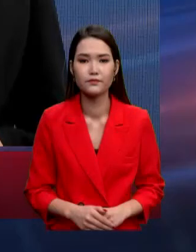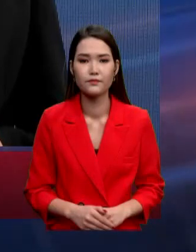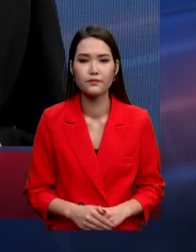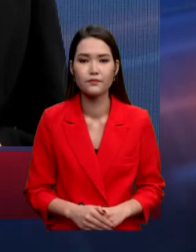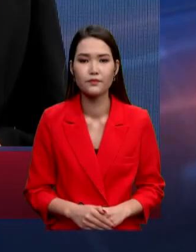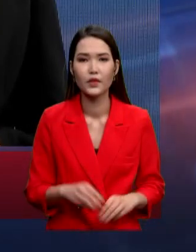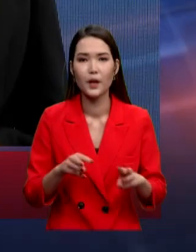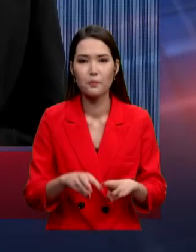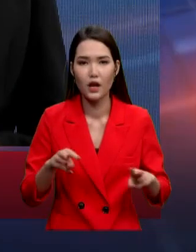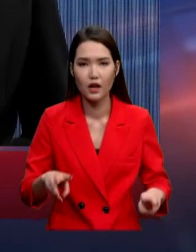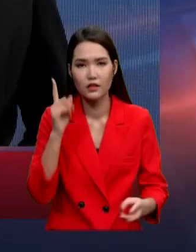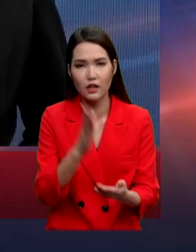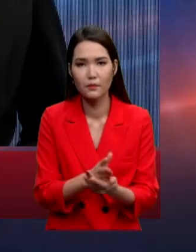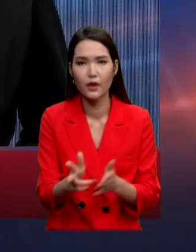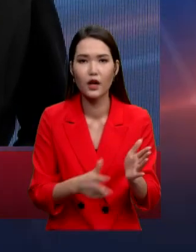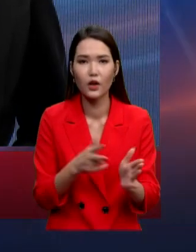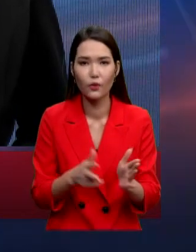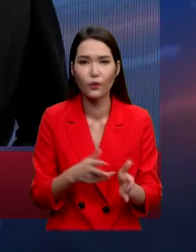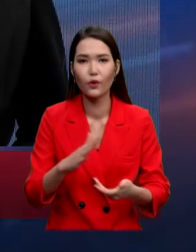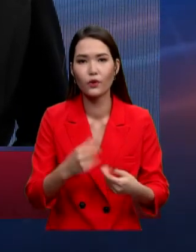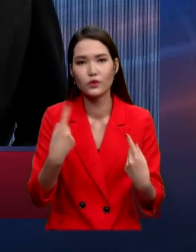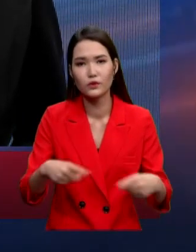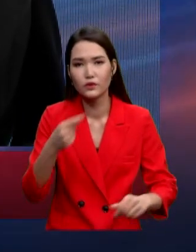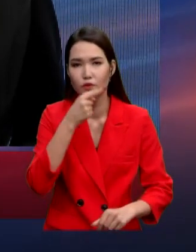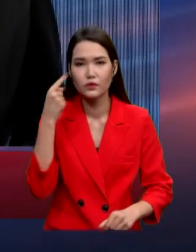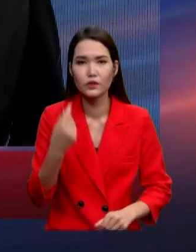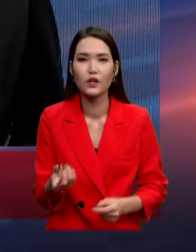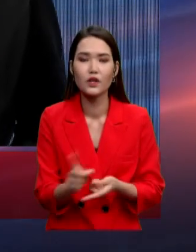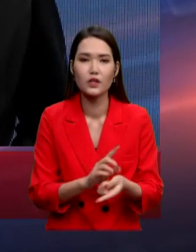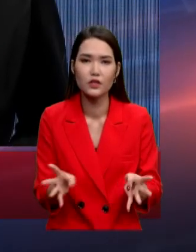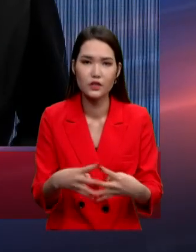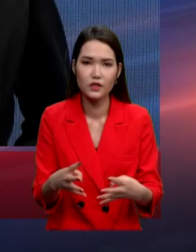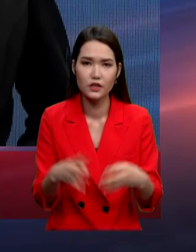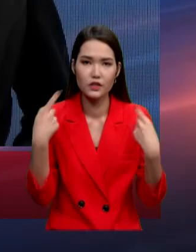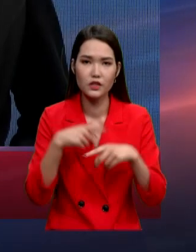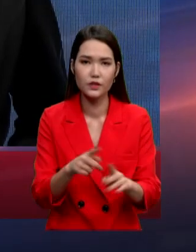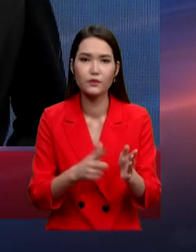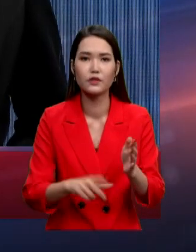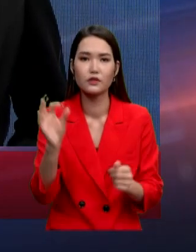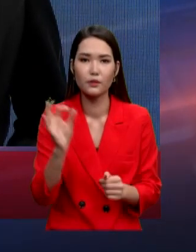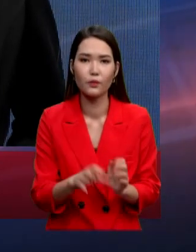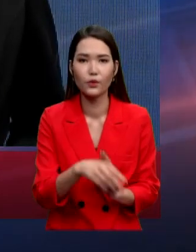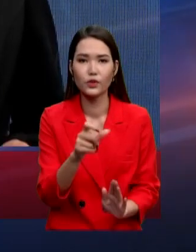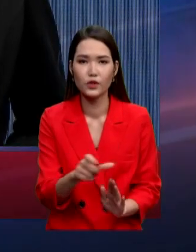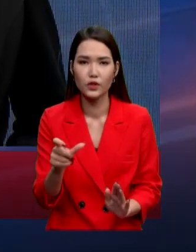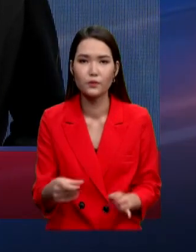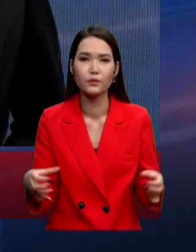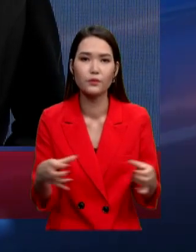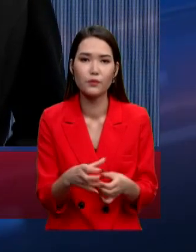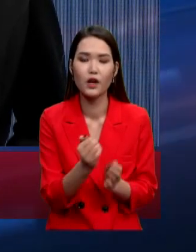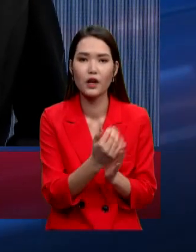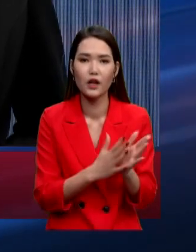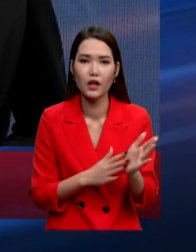Мажилис парламента 8-го созыва, в отличие от предыдущих, избирался по смешанной системе. 70% депутатов по партийным